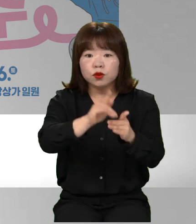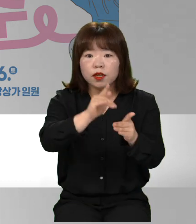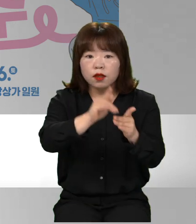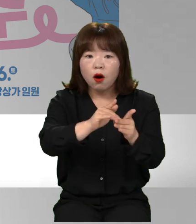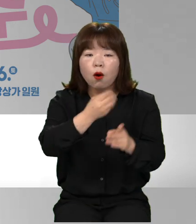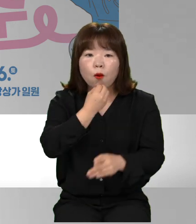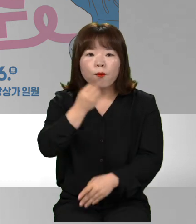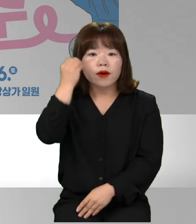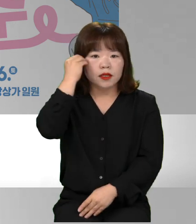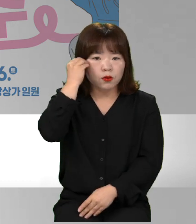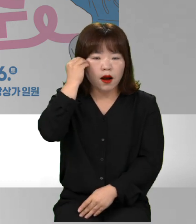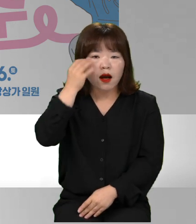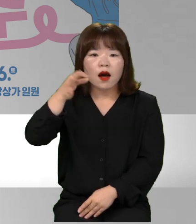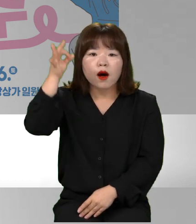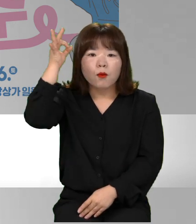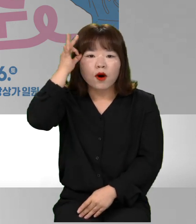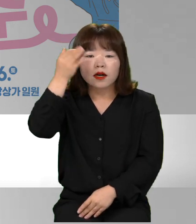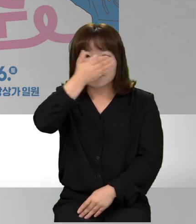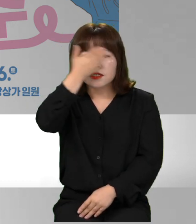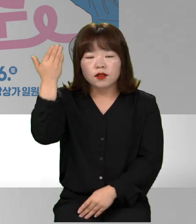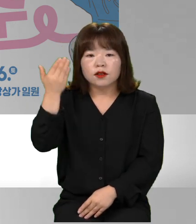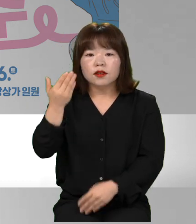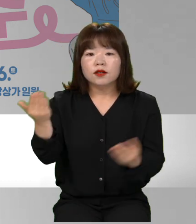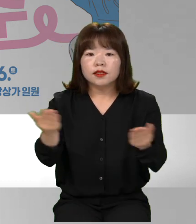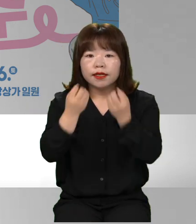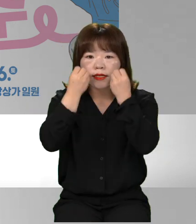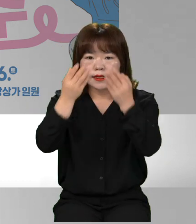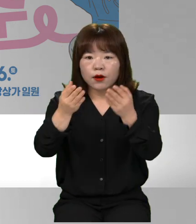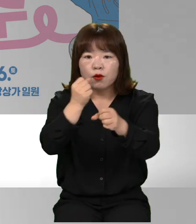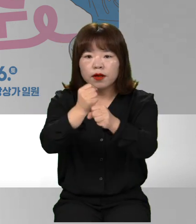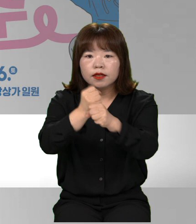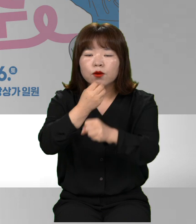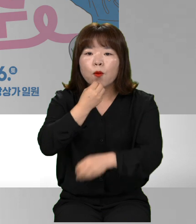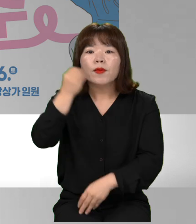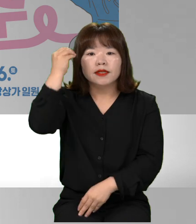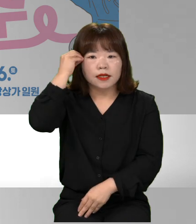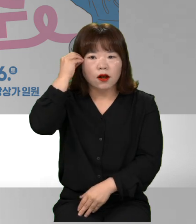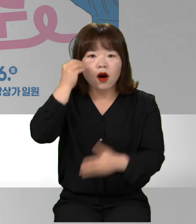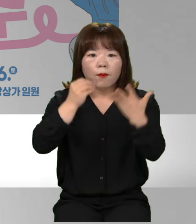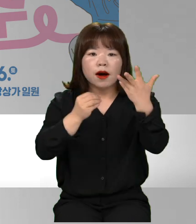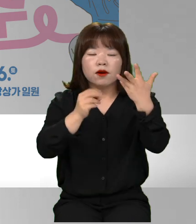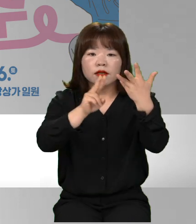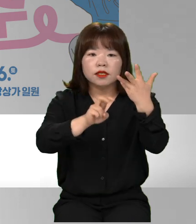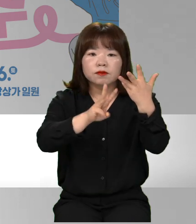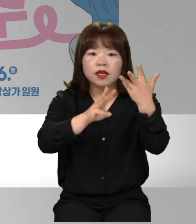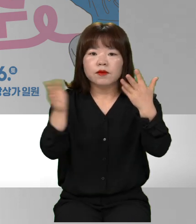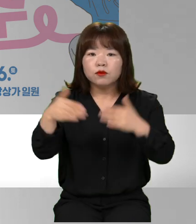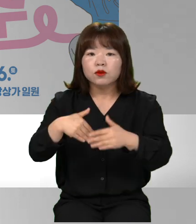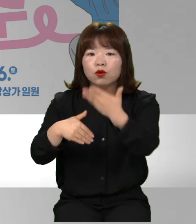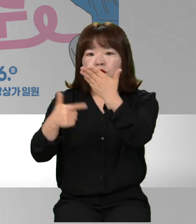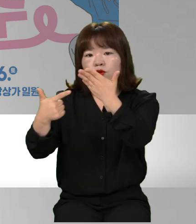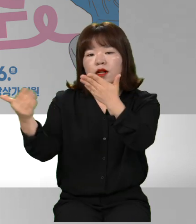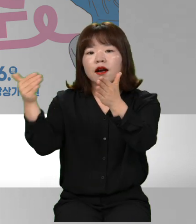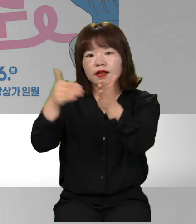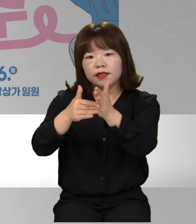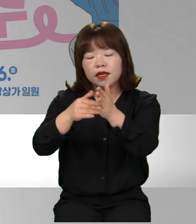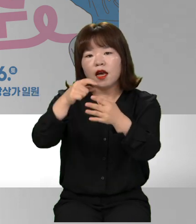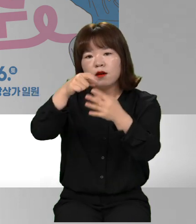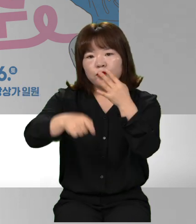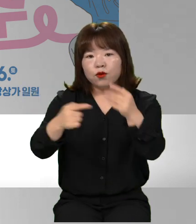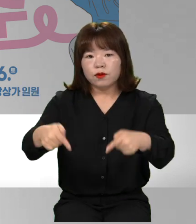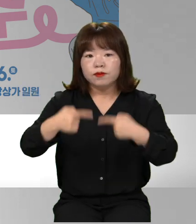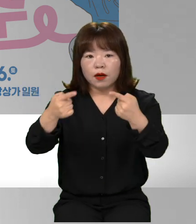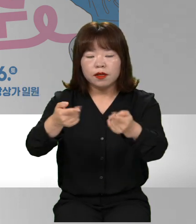청춘센터 청년창업 플랫폼 홈페이지와 포항시 청년창업랩 홈페이지에서 8월 23일부터 9월